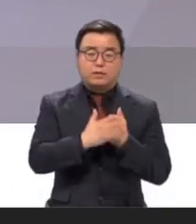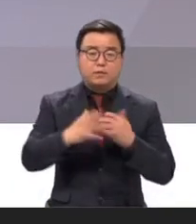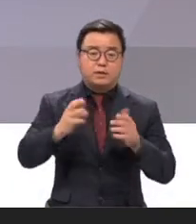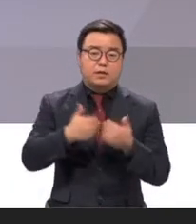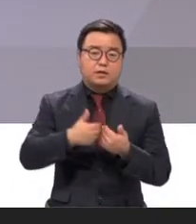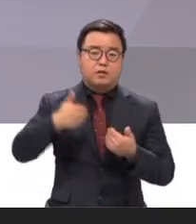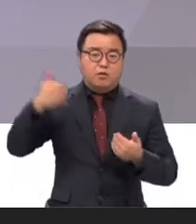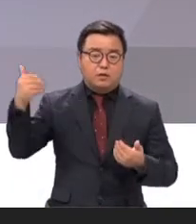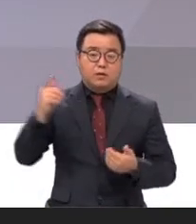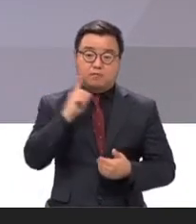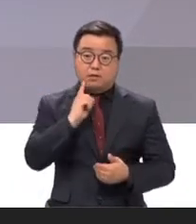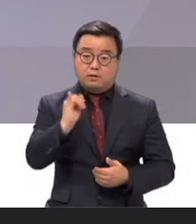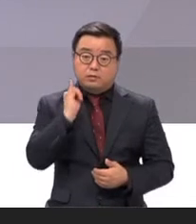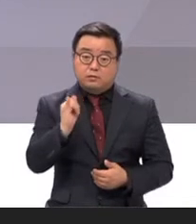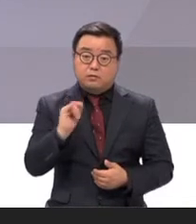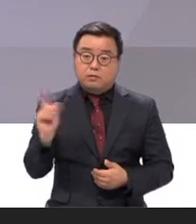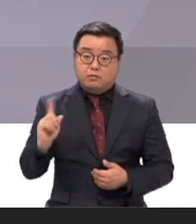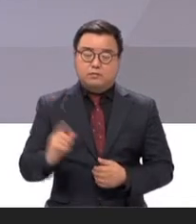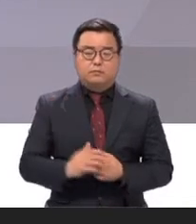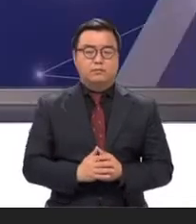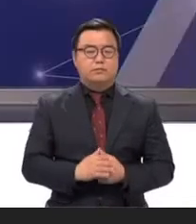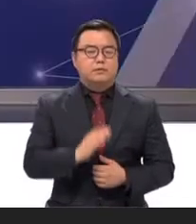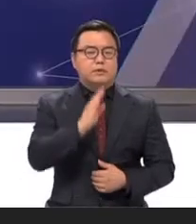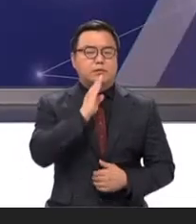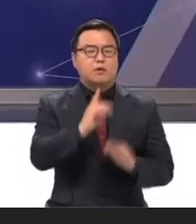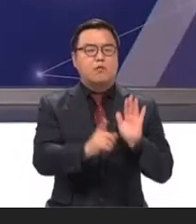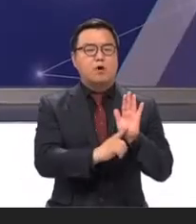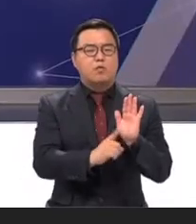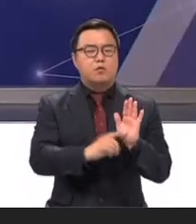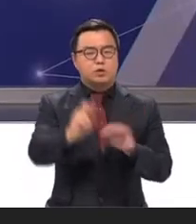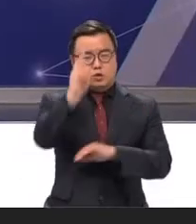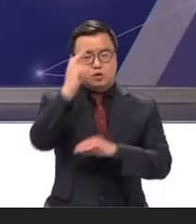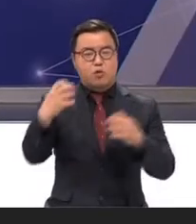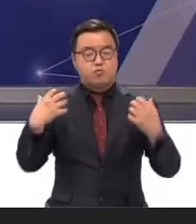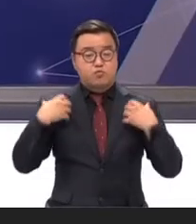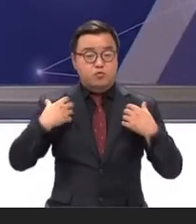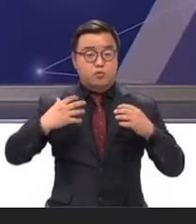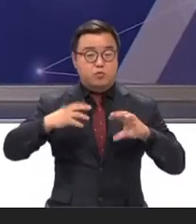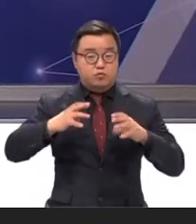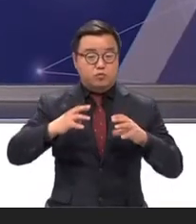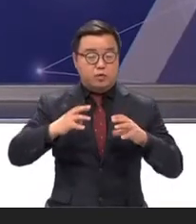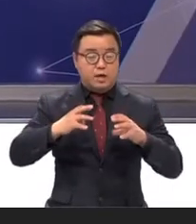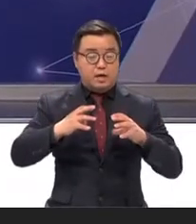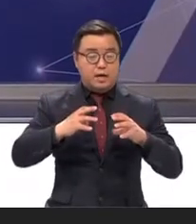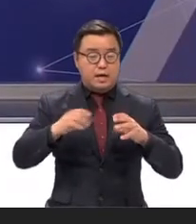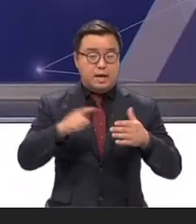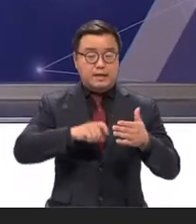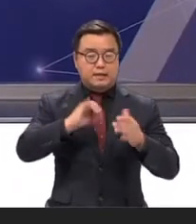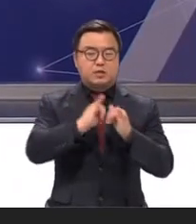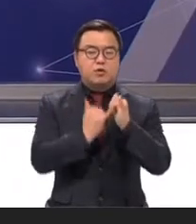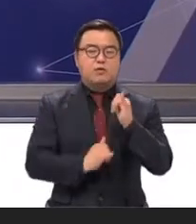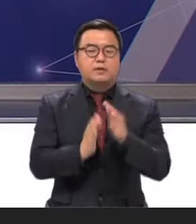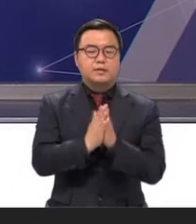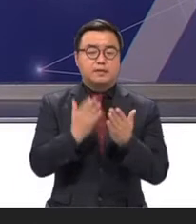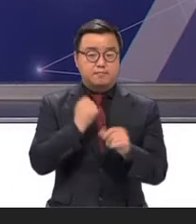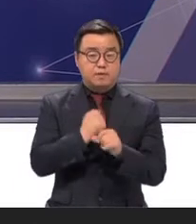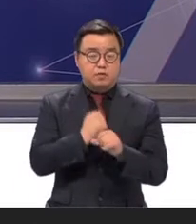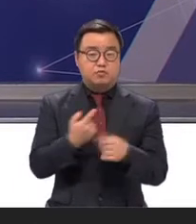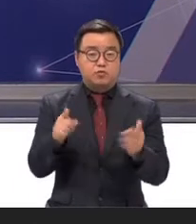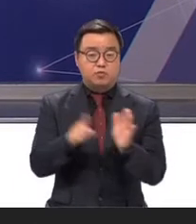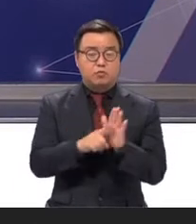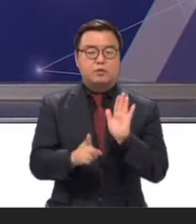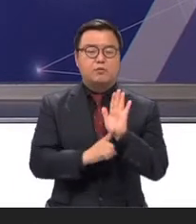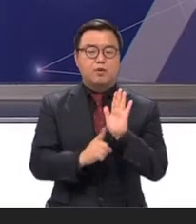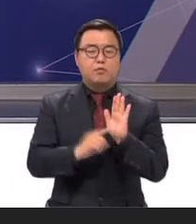이런 말도 나오더라고요. 네, 사실 그 광고는 정부에서 국정화를 이제 이루기 위해서 내보낸 광고인데요. 사실